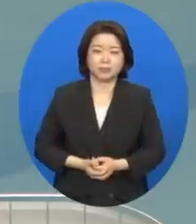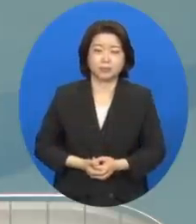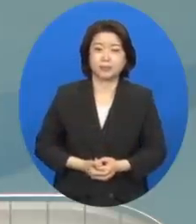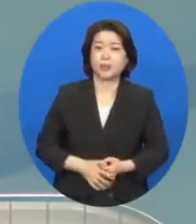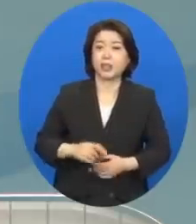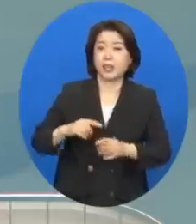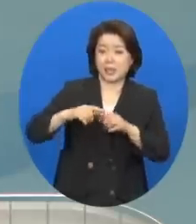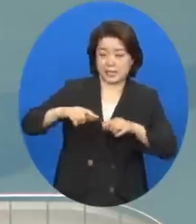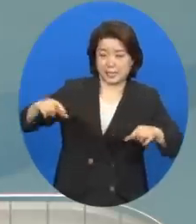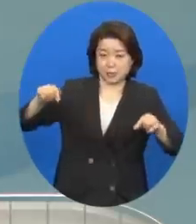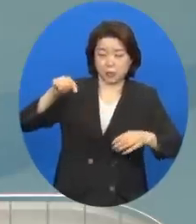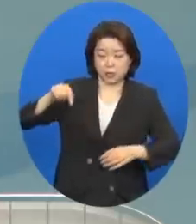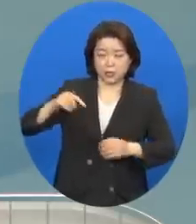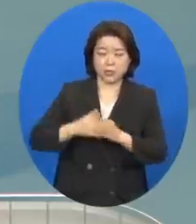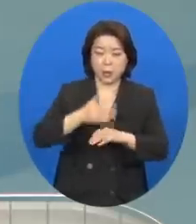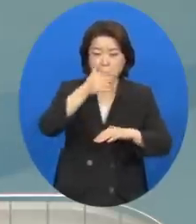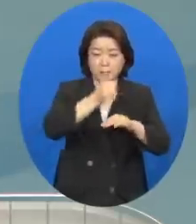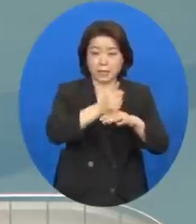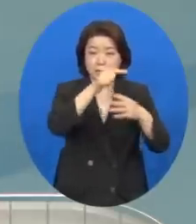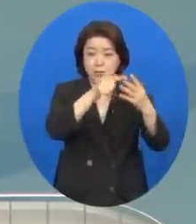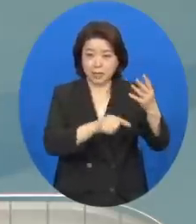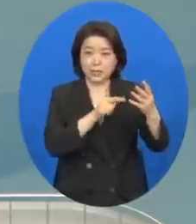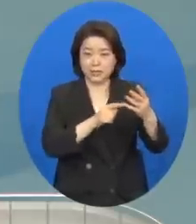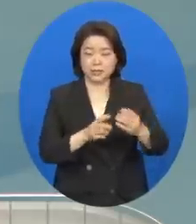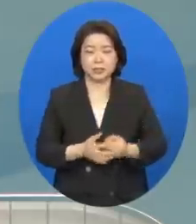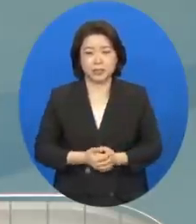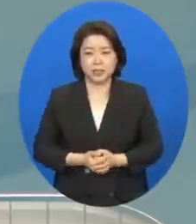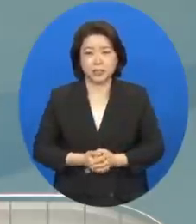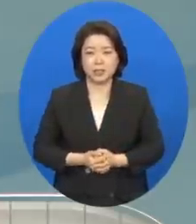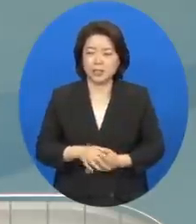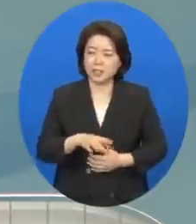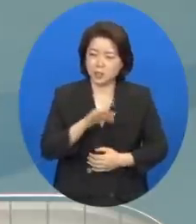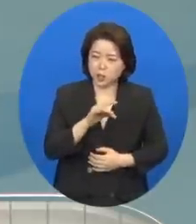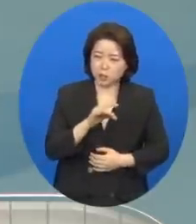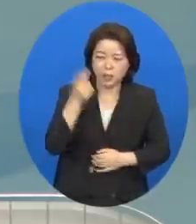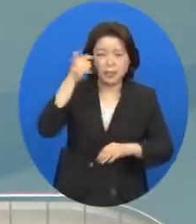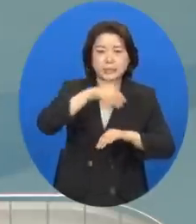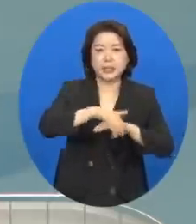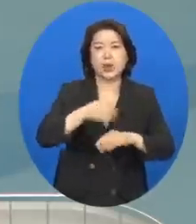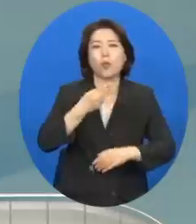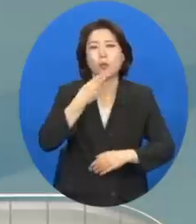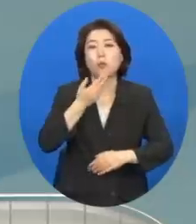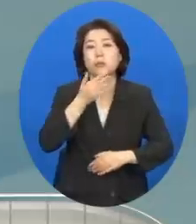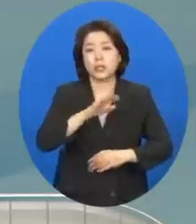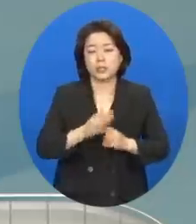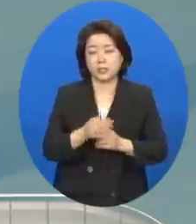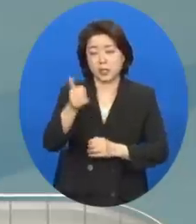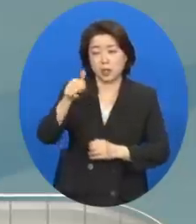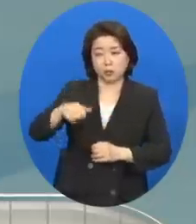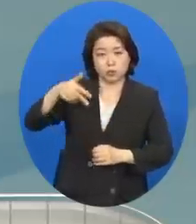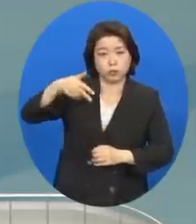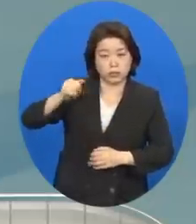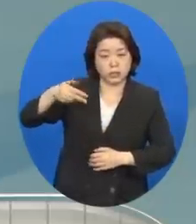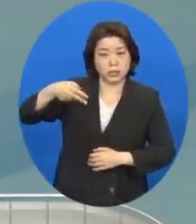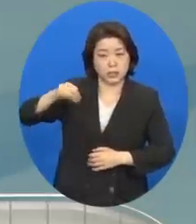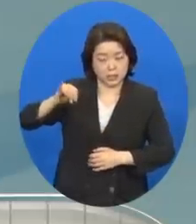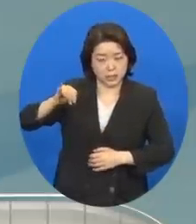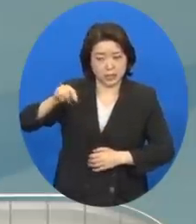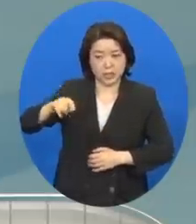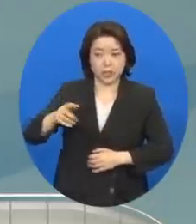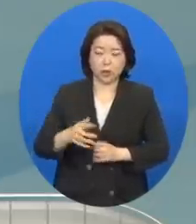일본에서의 마지막 일정이 애초에는 예정이 없던 후지시에 있는 어느 교회